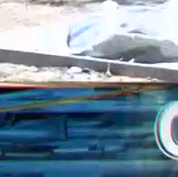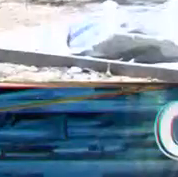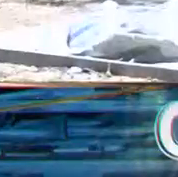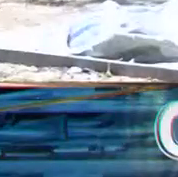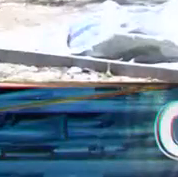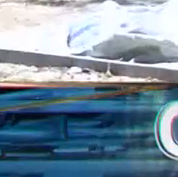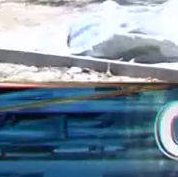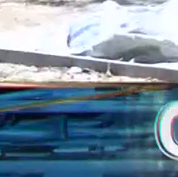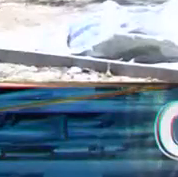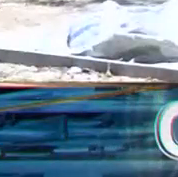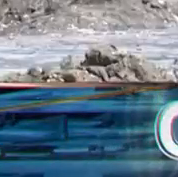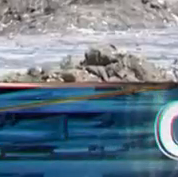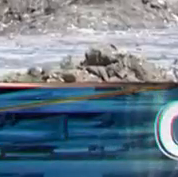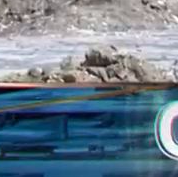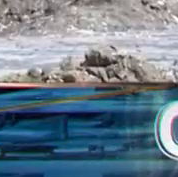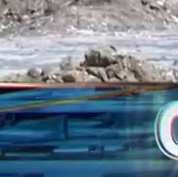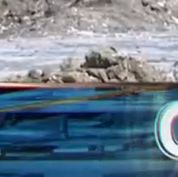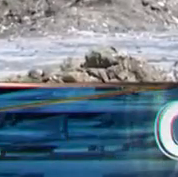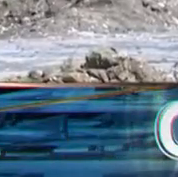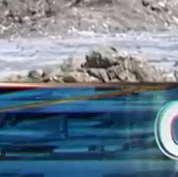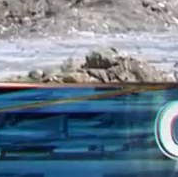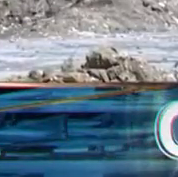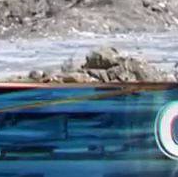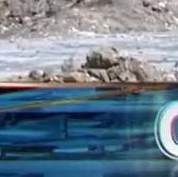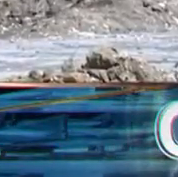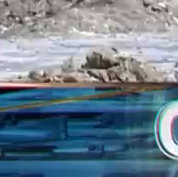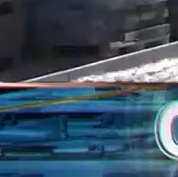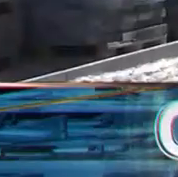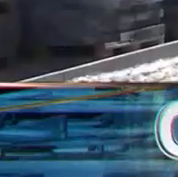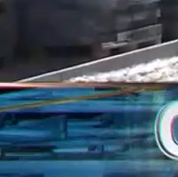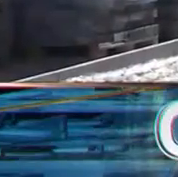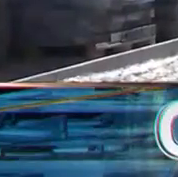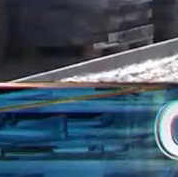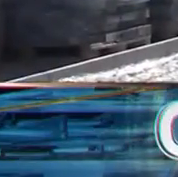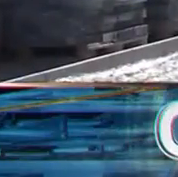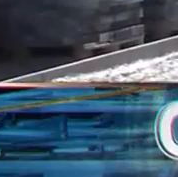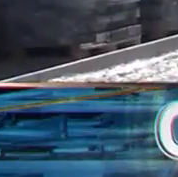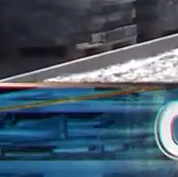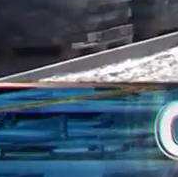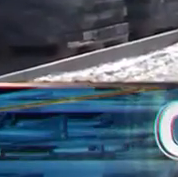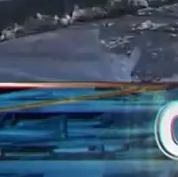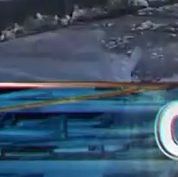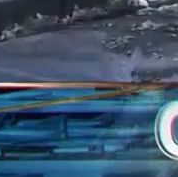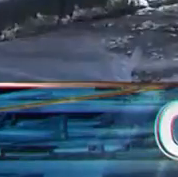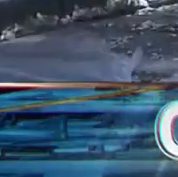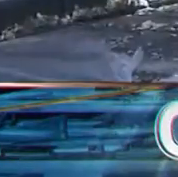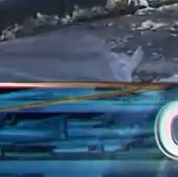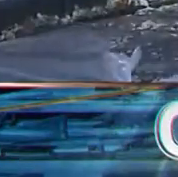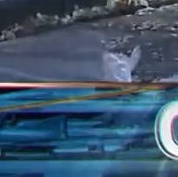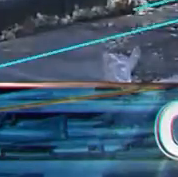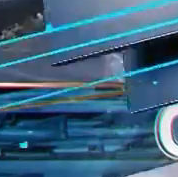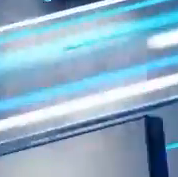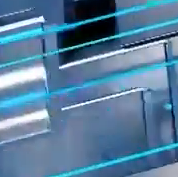Большая стройка. В Талдыкургане продолжается строительный бум. Возводятся социальные объекты, дома, обновляются места массового отдыха.